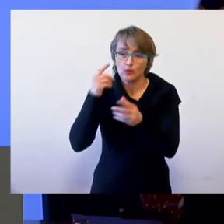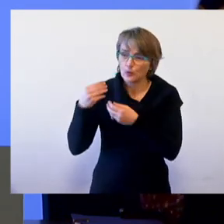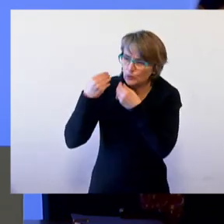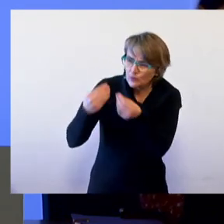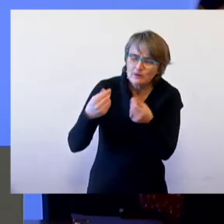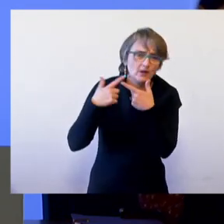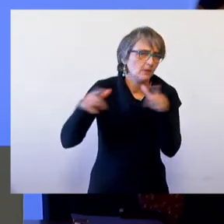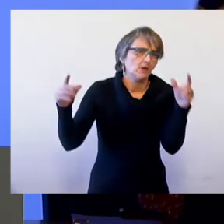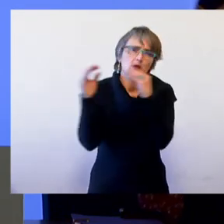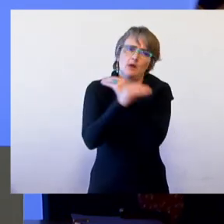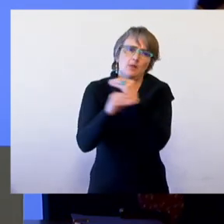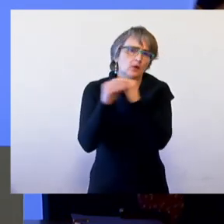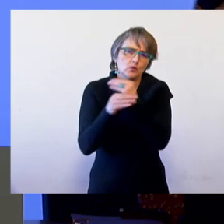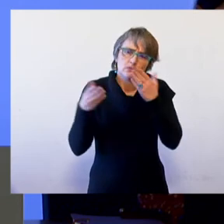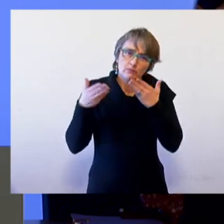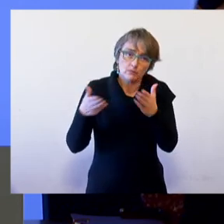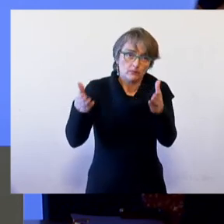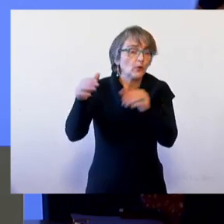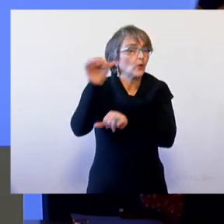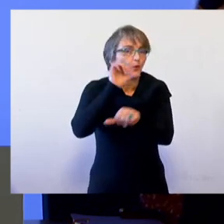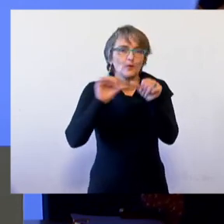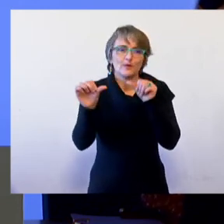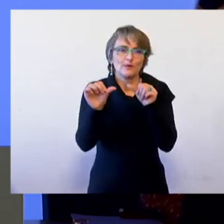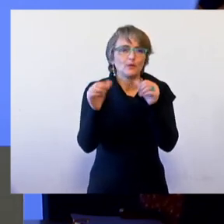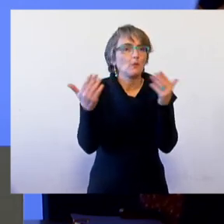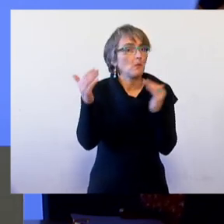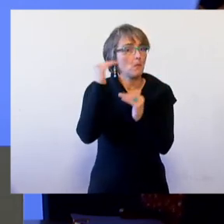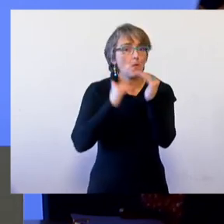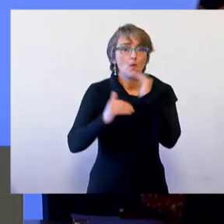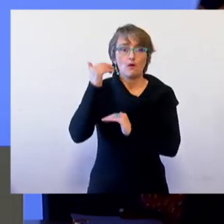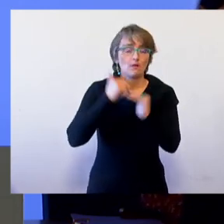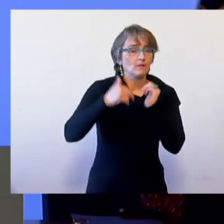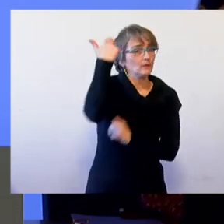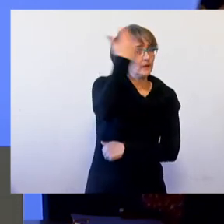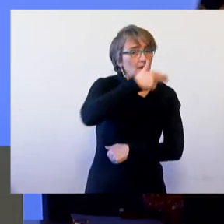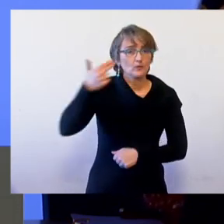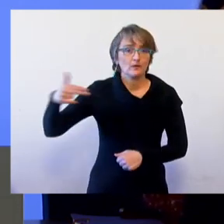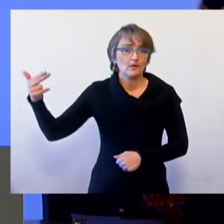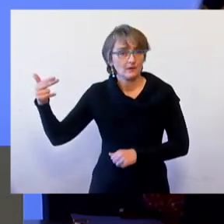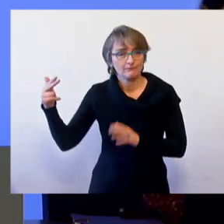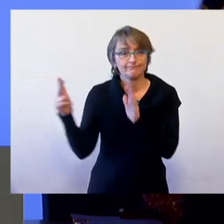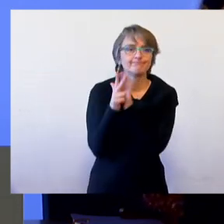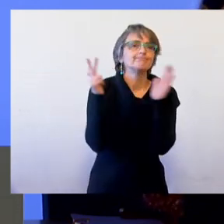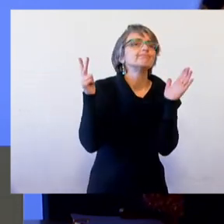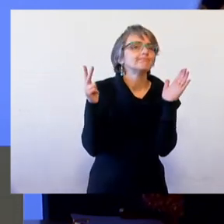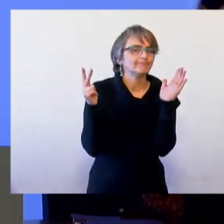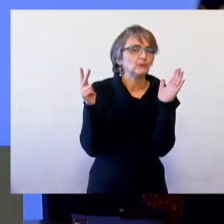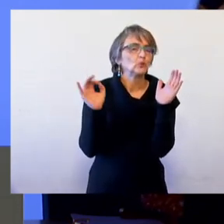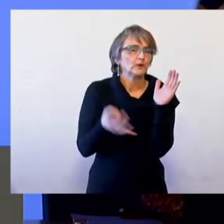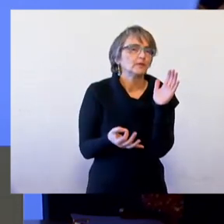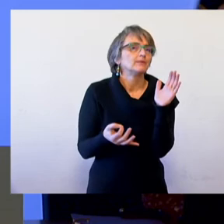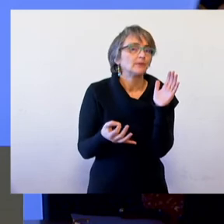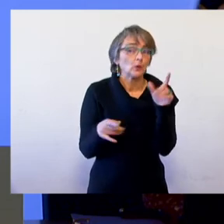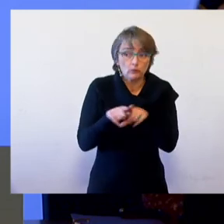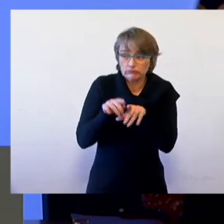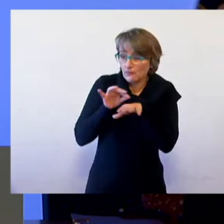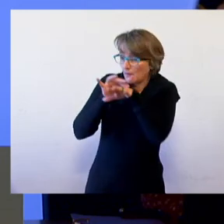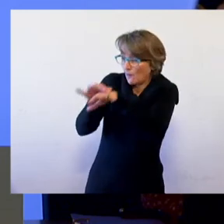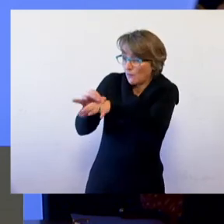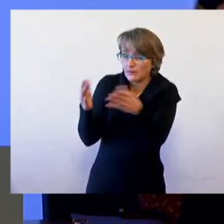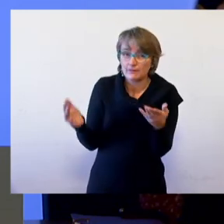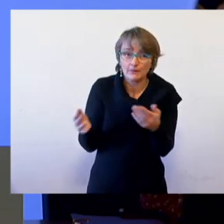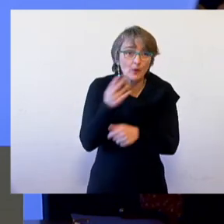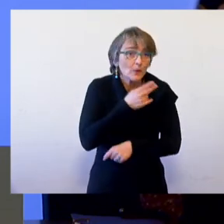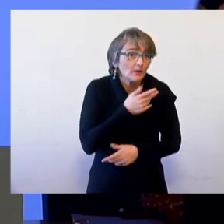liberté pédagogique dans le respect des programmes que la nation a retenus et de les accompagner. Et d'ailleurs, plus nous avons